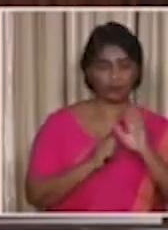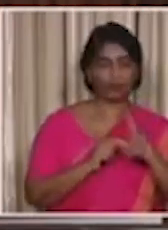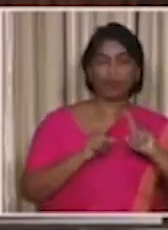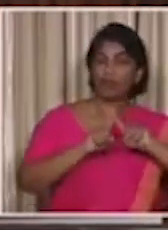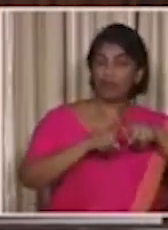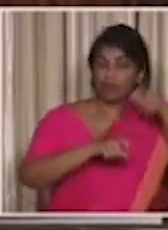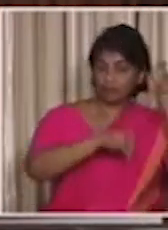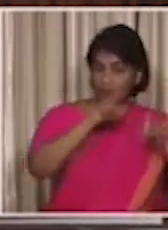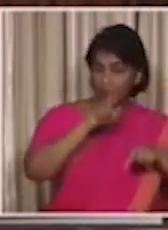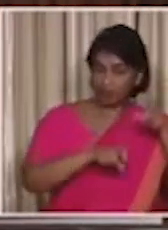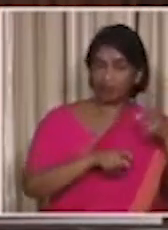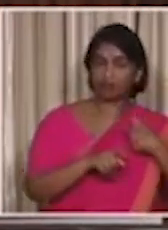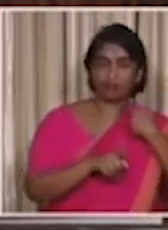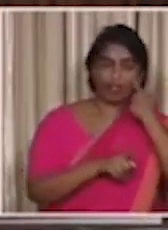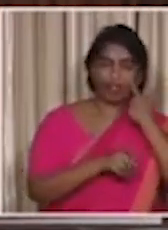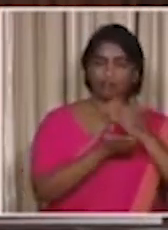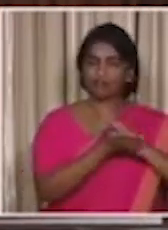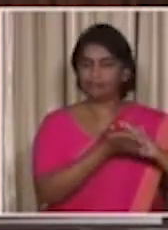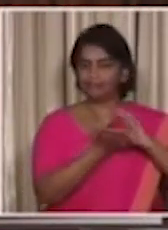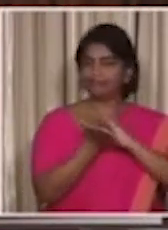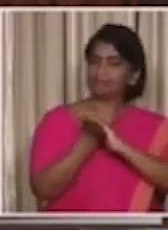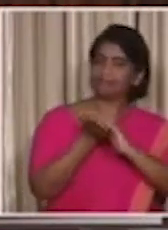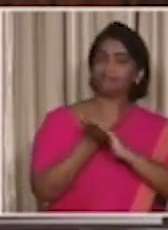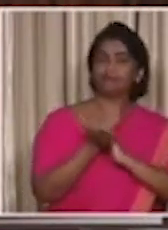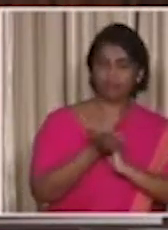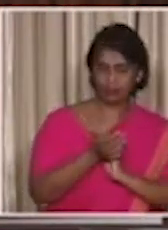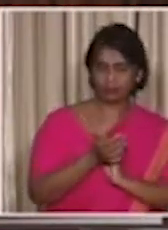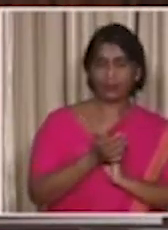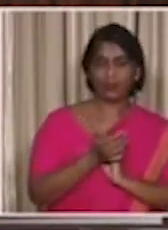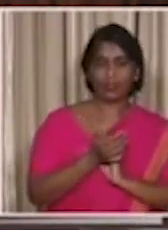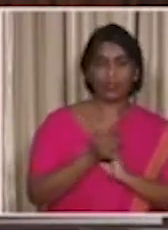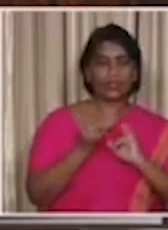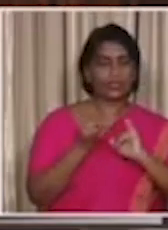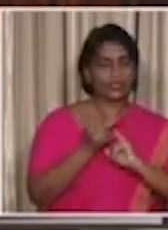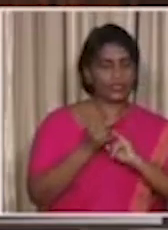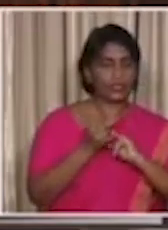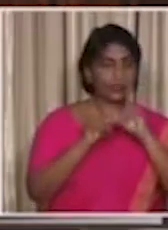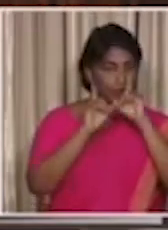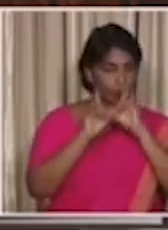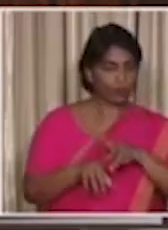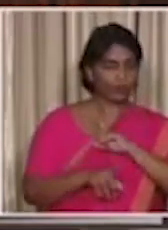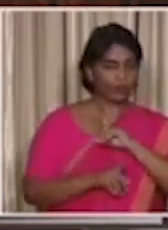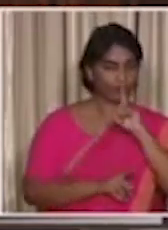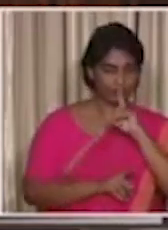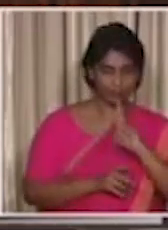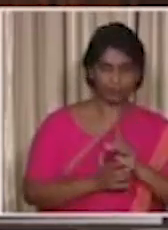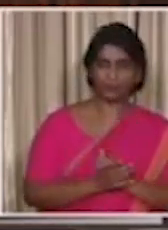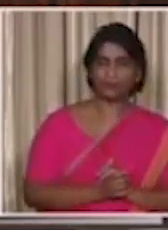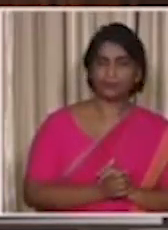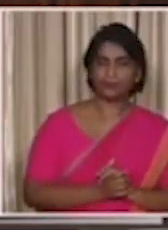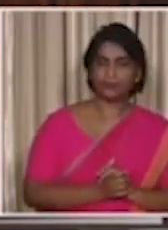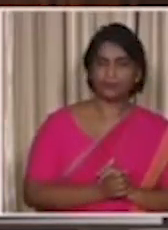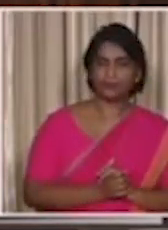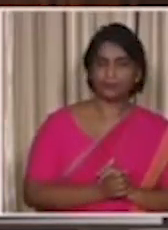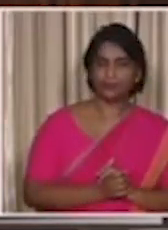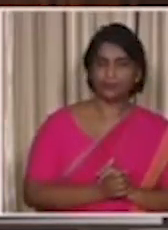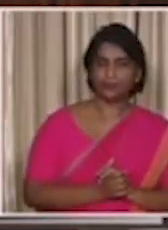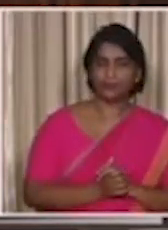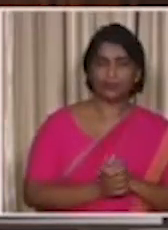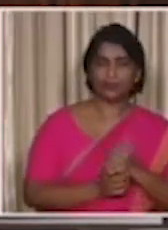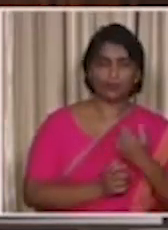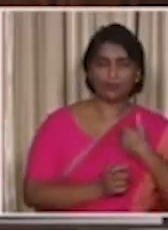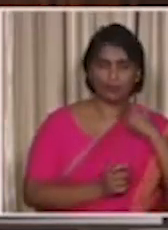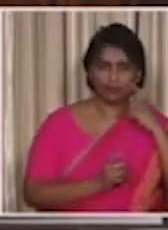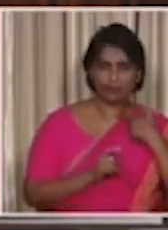අනෙකා කෙරෙහි සහකම්පනයක් දැක්විය යුතුයි. ශිලානි විජේසිංහ මෙන්න මෙහෙම කියනවා. I don't want to leave